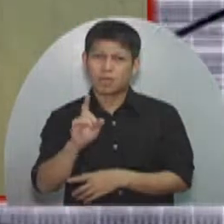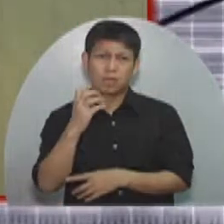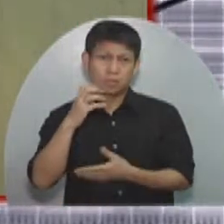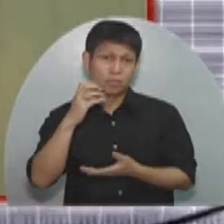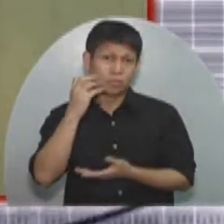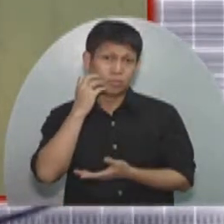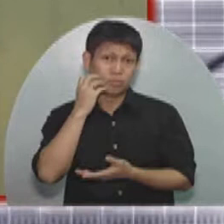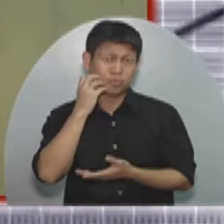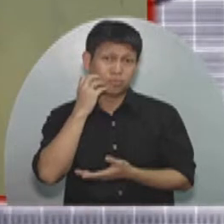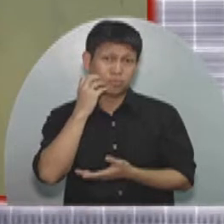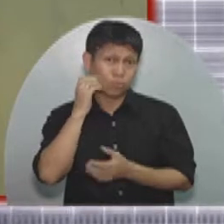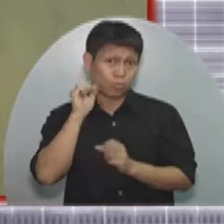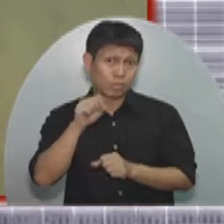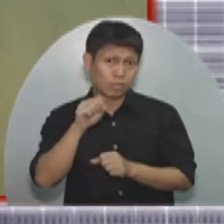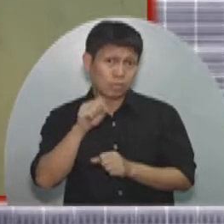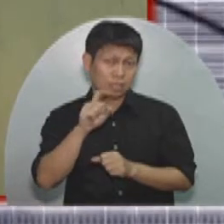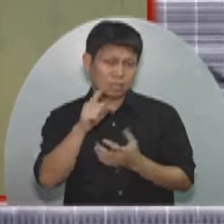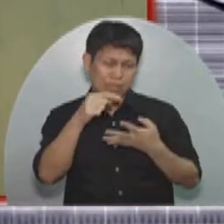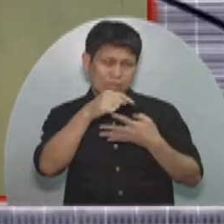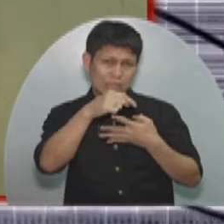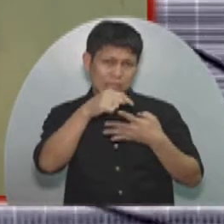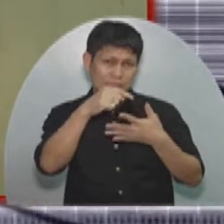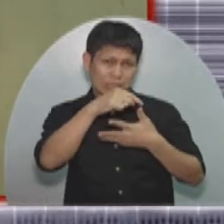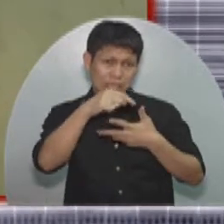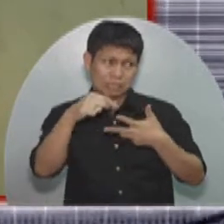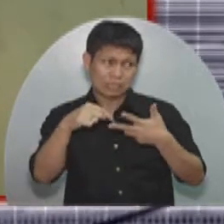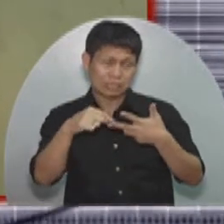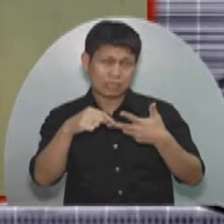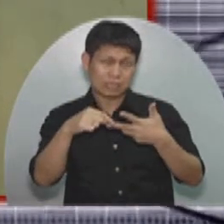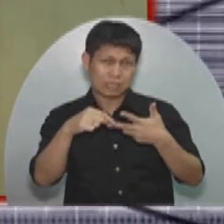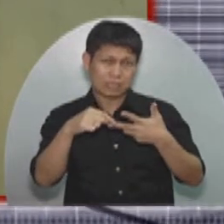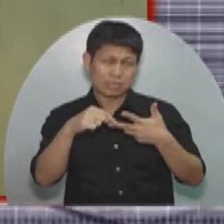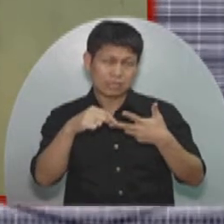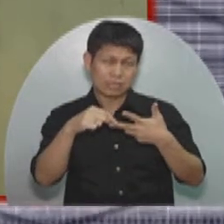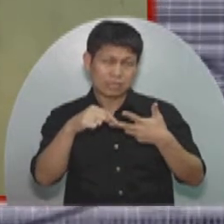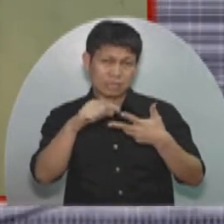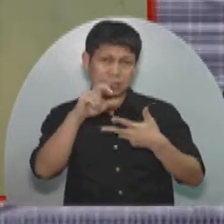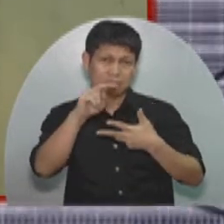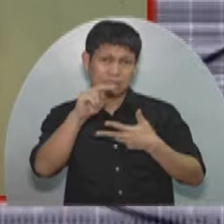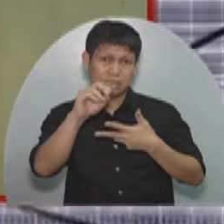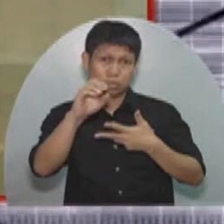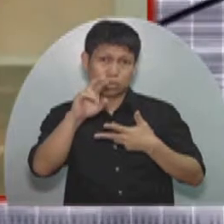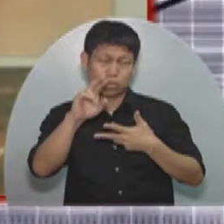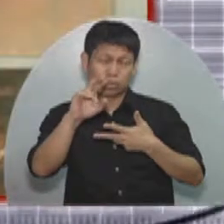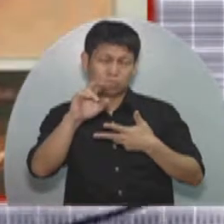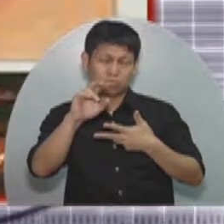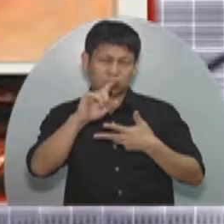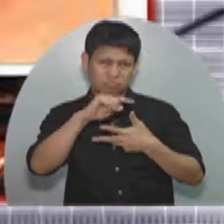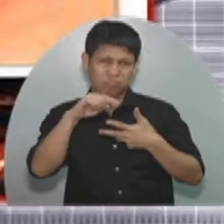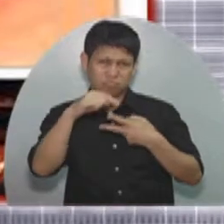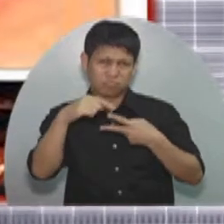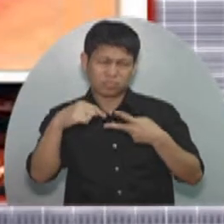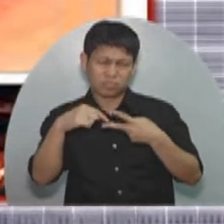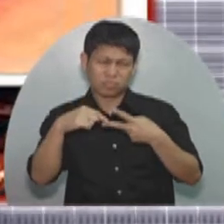Ang mga bukol po sa panga ay maaari nating i-classify bilang odontogenic at saka non-odontogenic tumors, no?